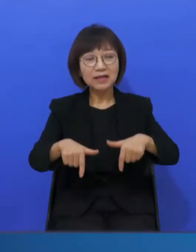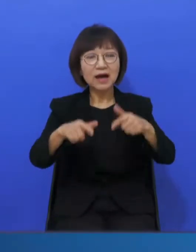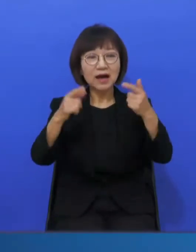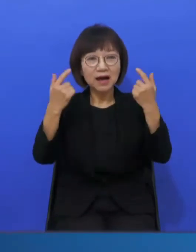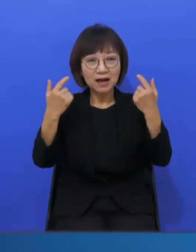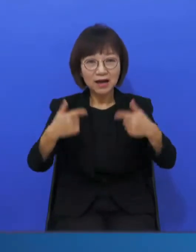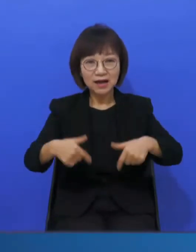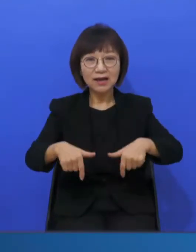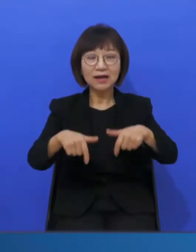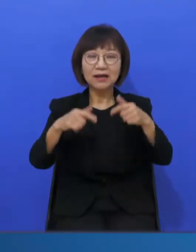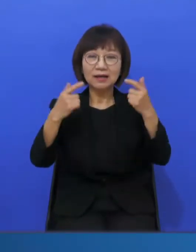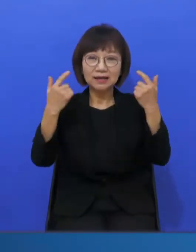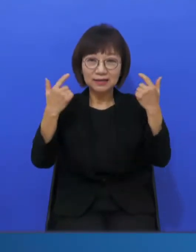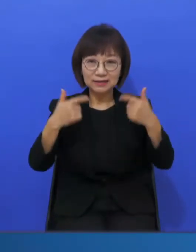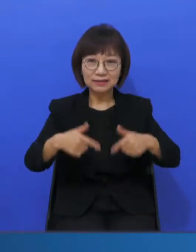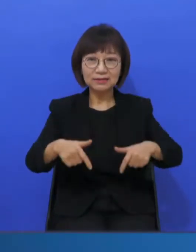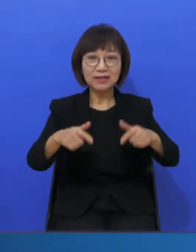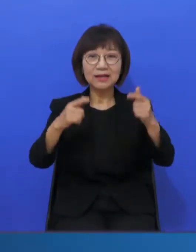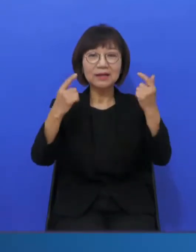날마다